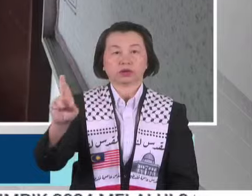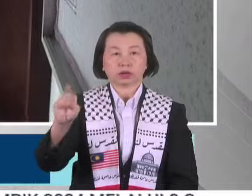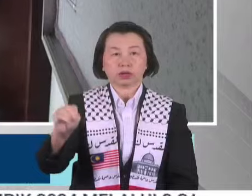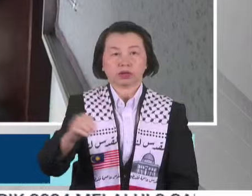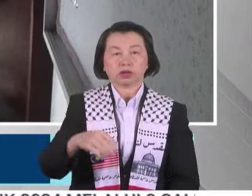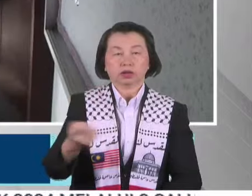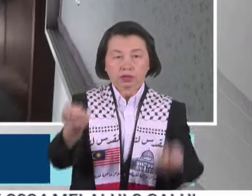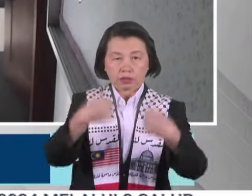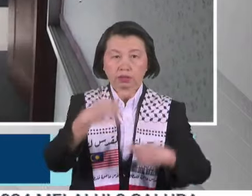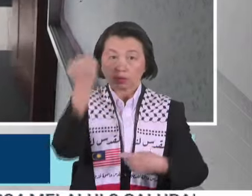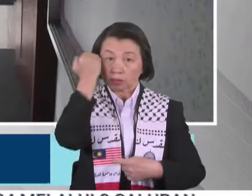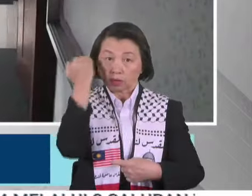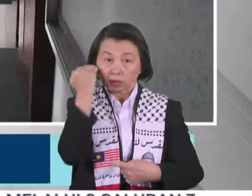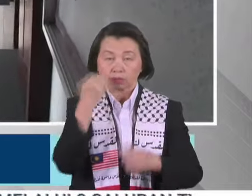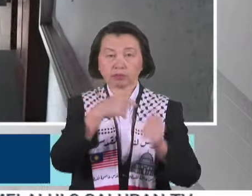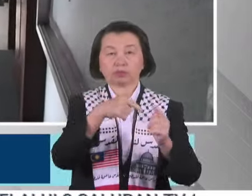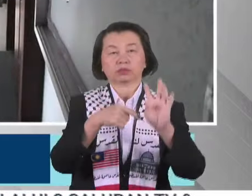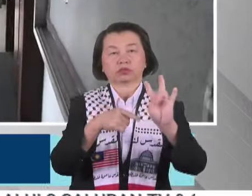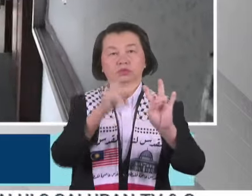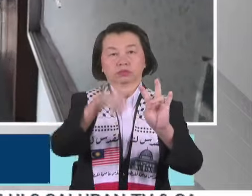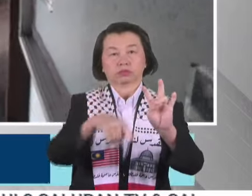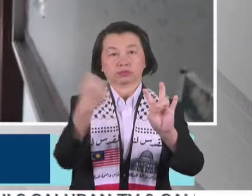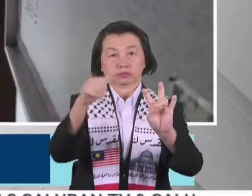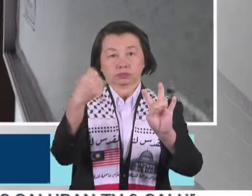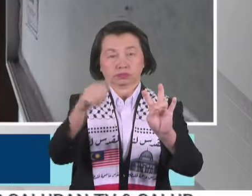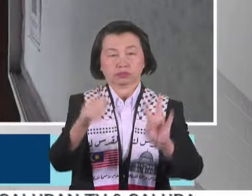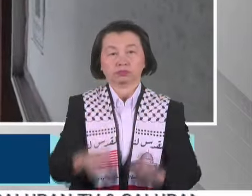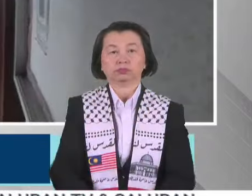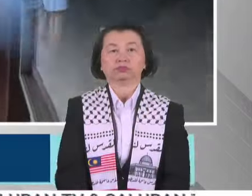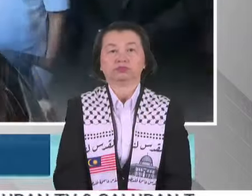RM20,000 sebutan semula kes pada 7 Oktober.